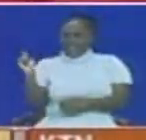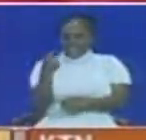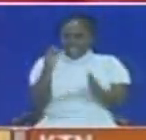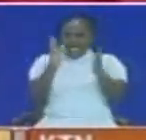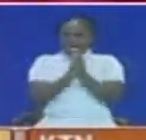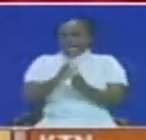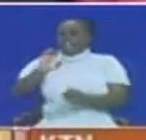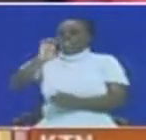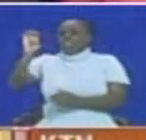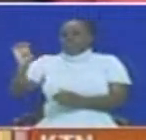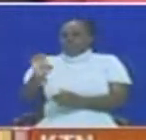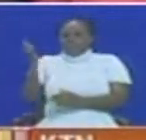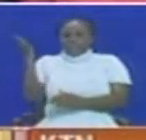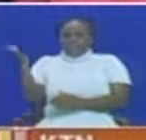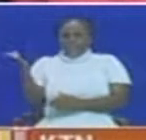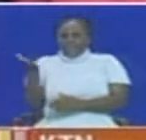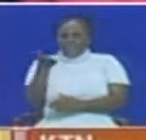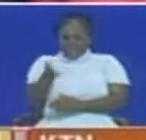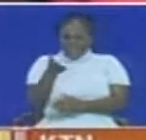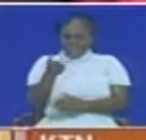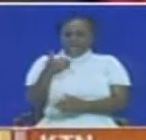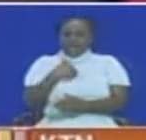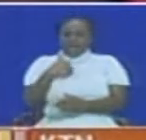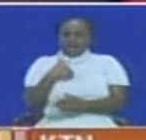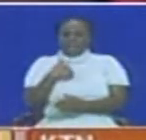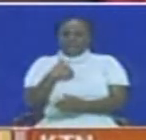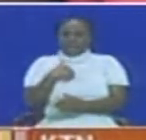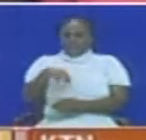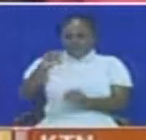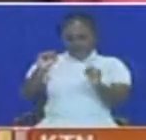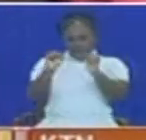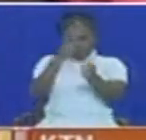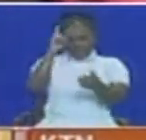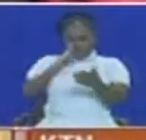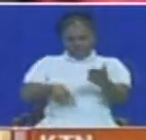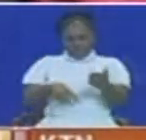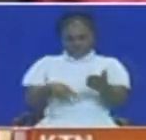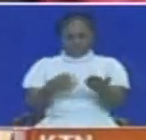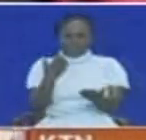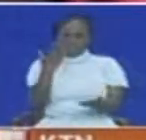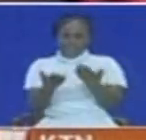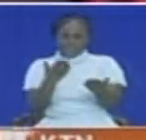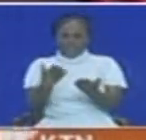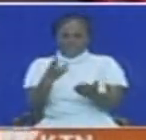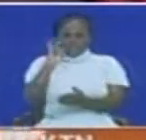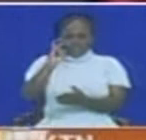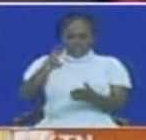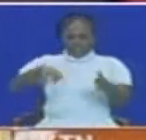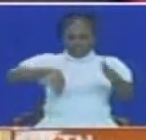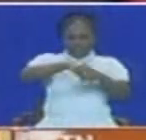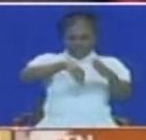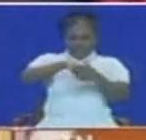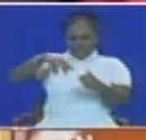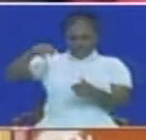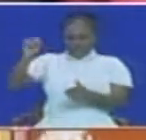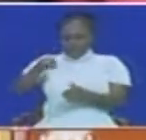nchini Uingereza. Hapa hivi hatuangalii into details, na hivyo ndo unaonaga ukiona kwa tuseme ukiona Premier League kwa TV, naona